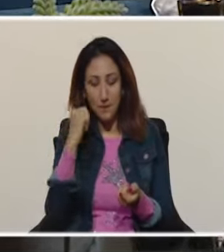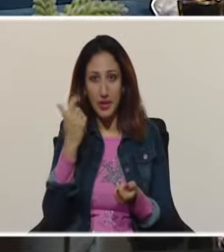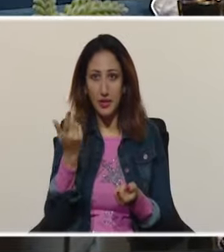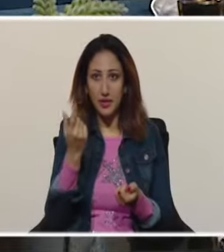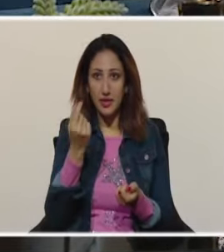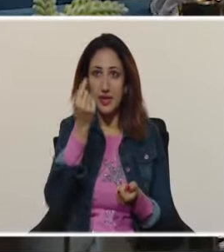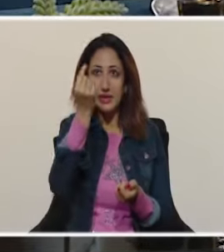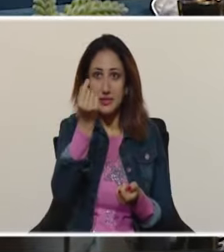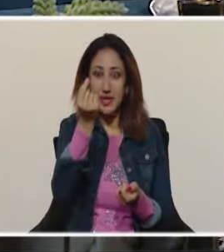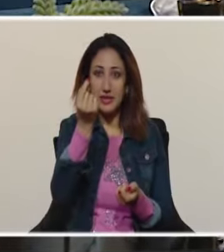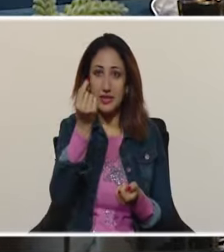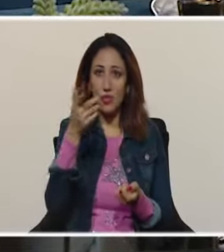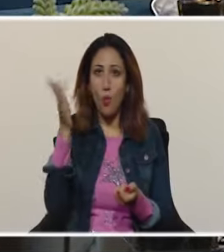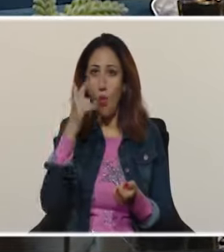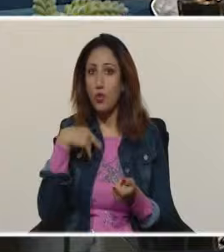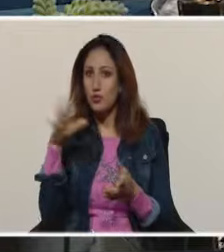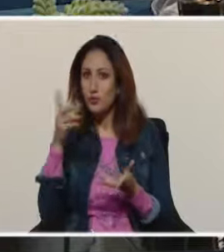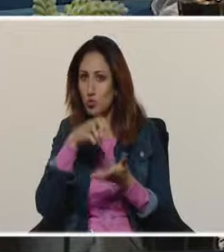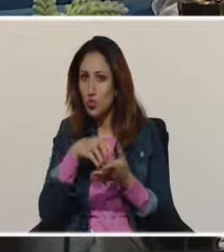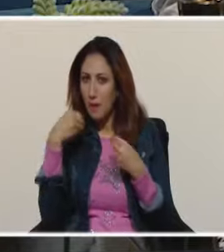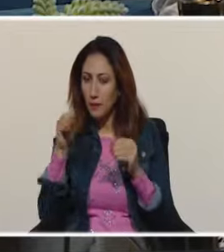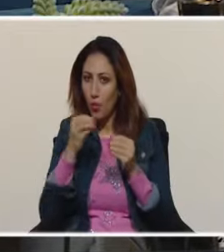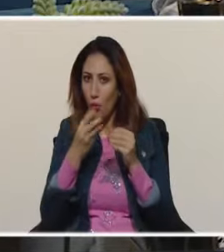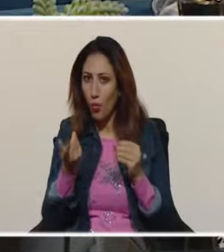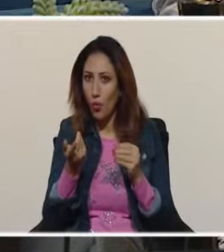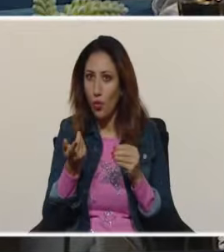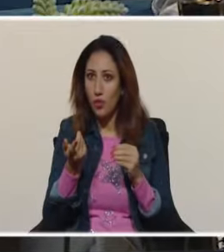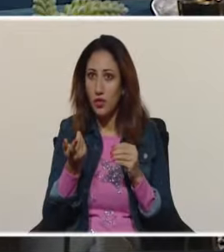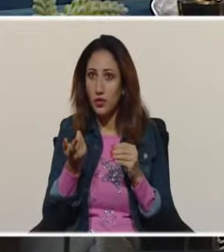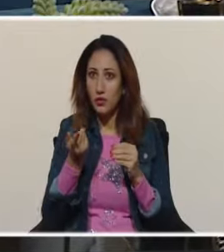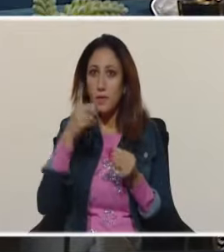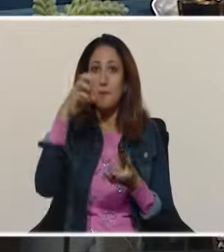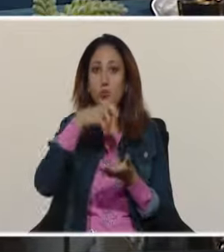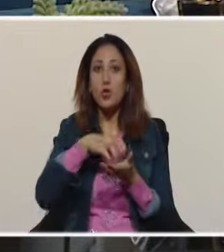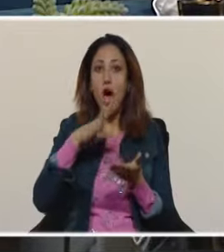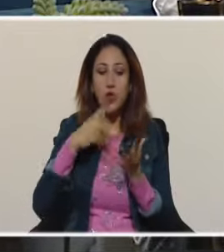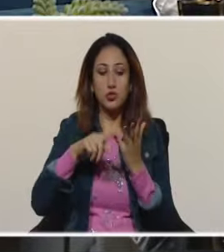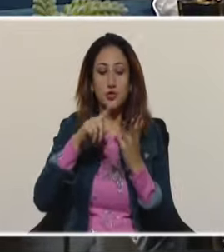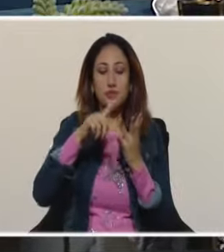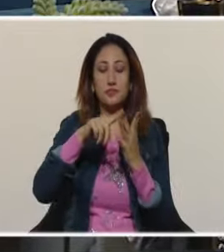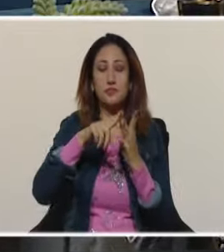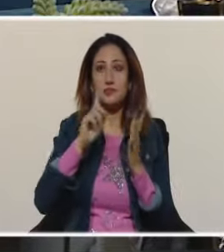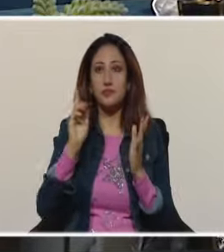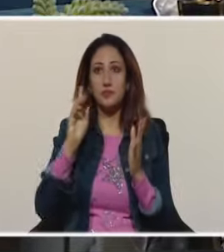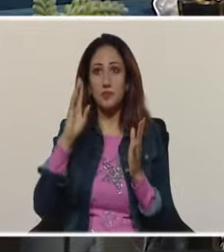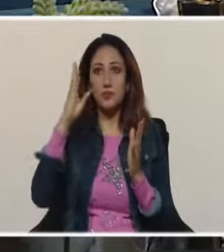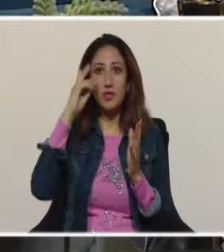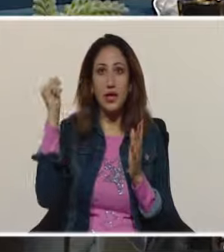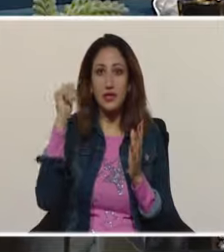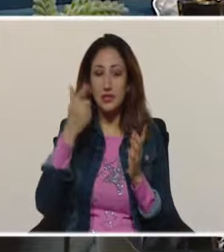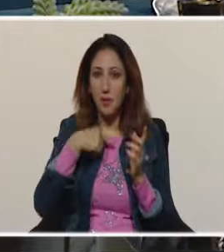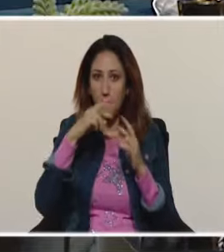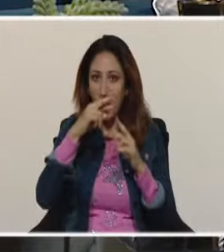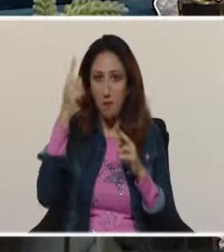ثانيه كده واحده. دخلت لها جوه ايه يا بنتي حوار الشقه بتاعت اسماعيليه ده؟ قالت لي ده 1 2 3 4. قلت لها لا انسي الحوار ده انا مش هعرف استسلم نفسي